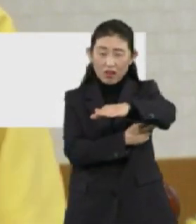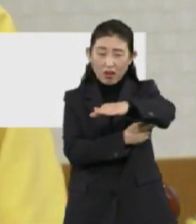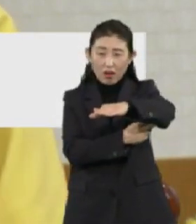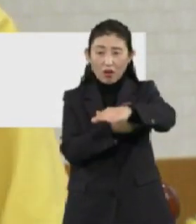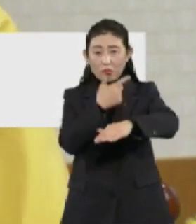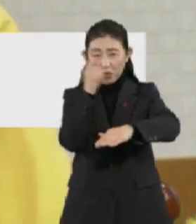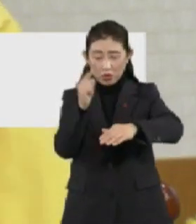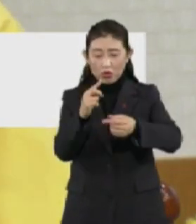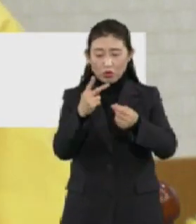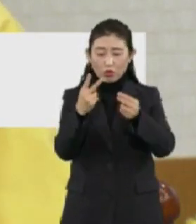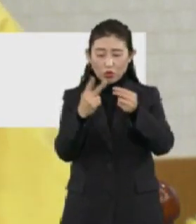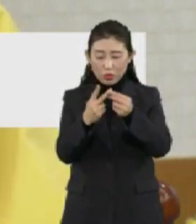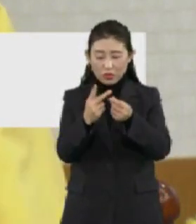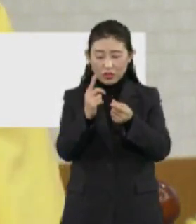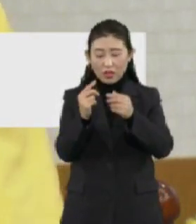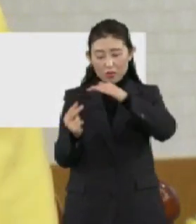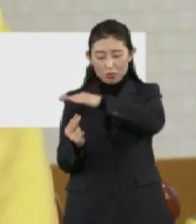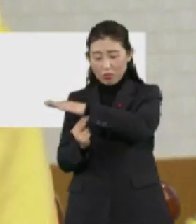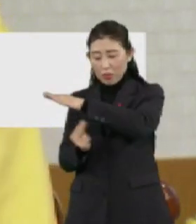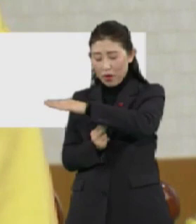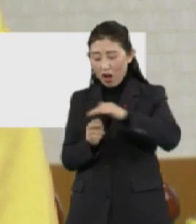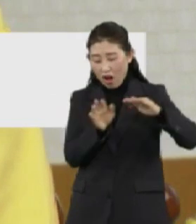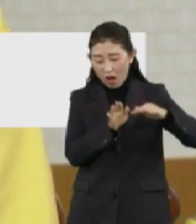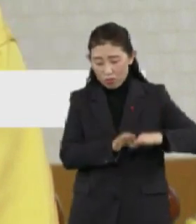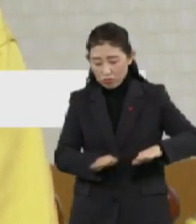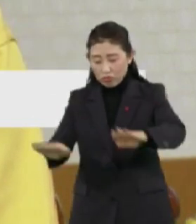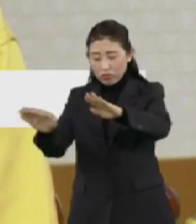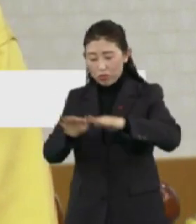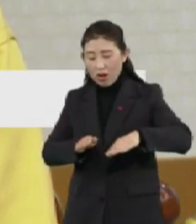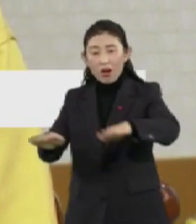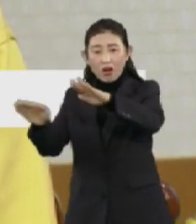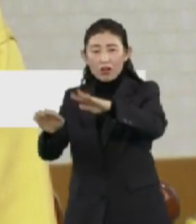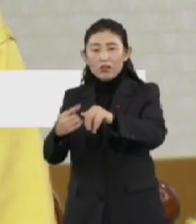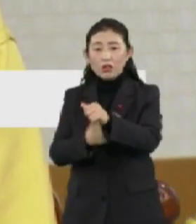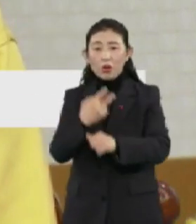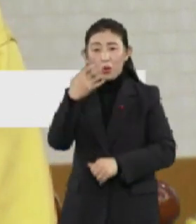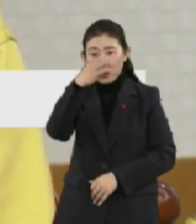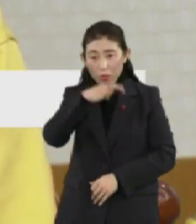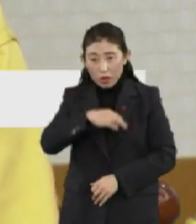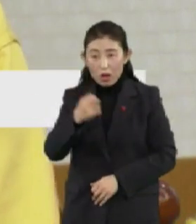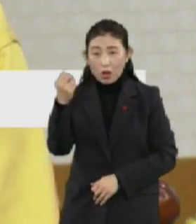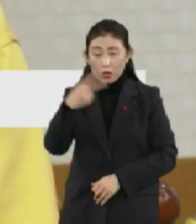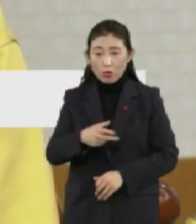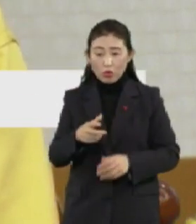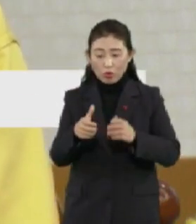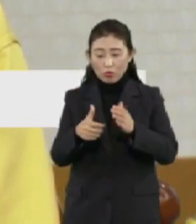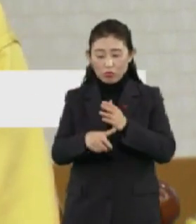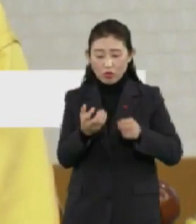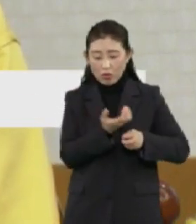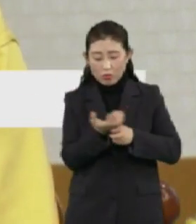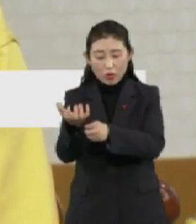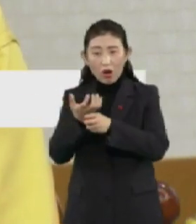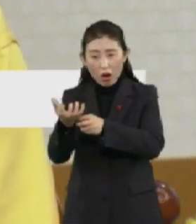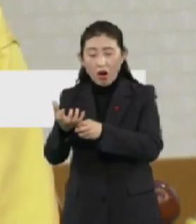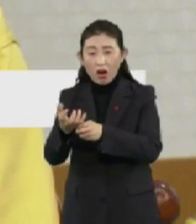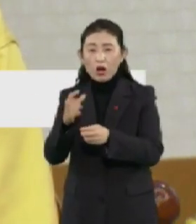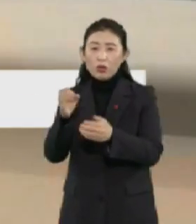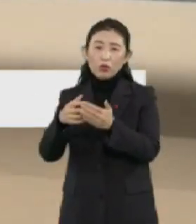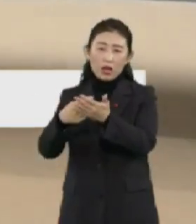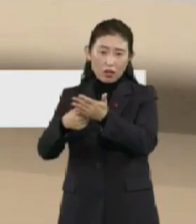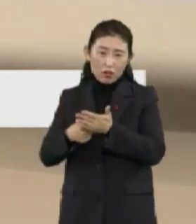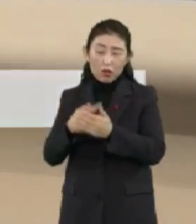해서 어떤 교통의 흐름도 확보할 수 있는 효과가 있으면서 물류비 절감이라는 또 커다란 효과도